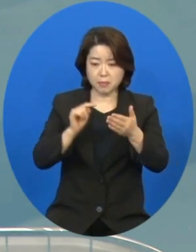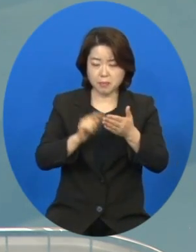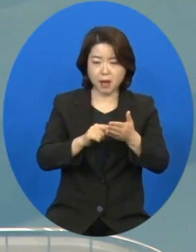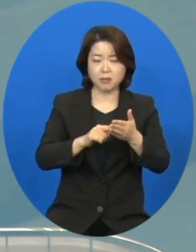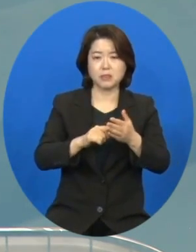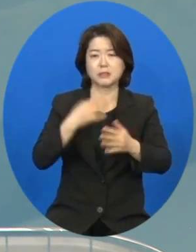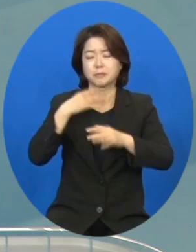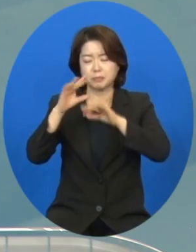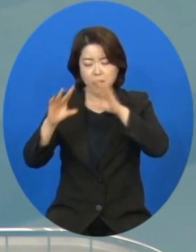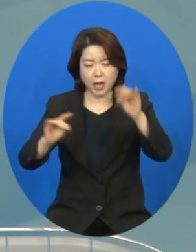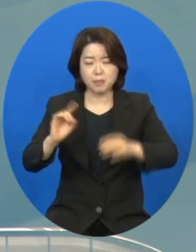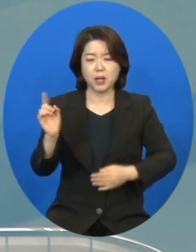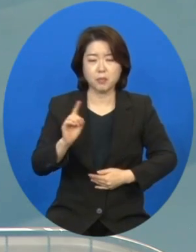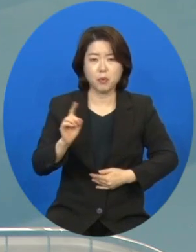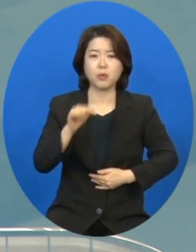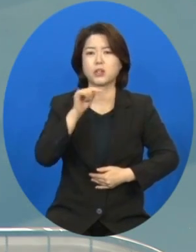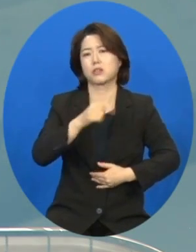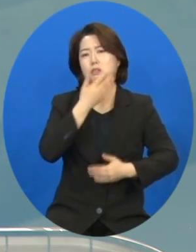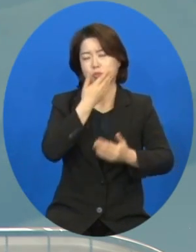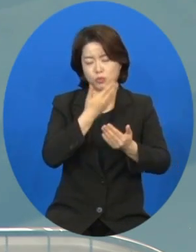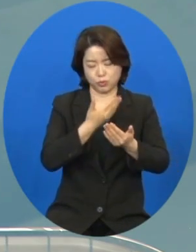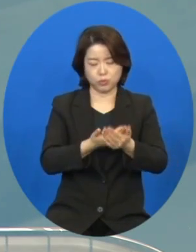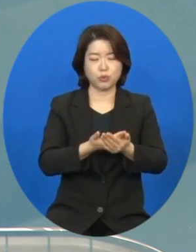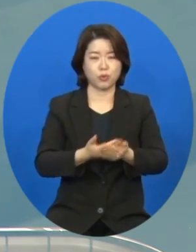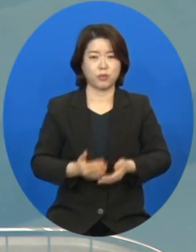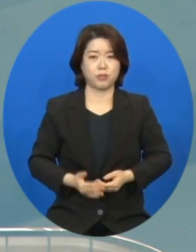대단히 중요해요.